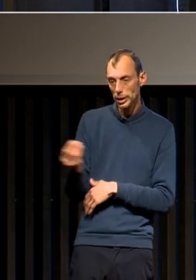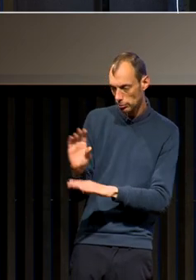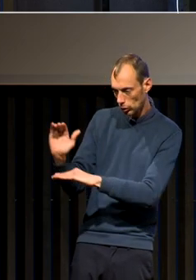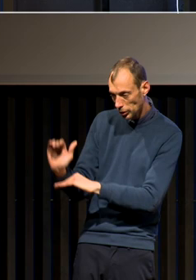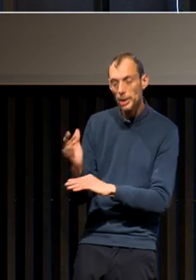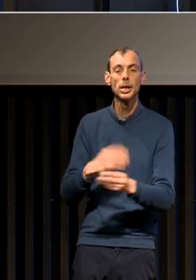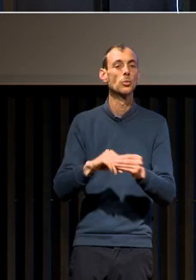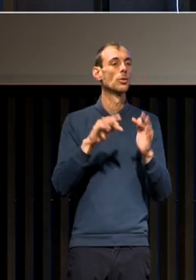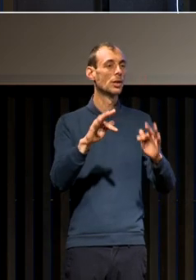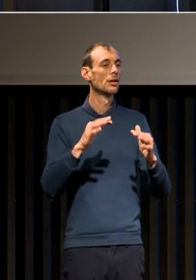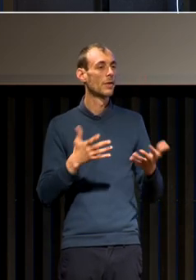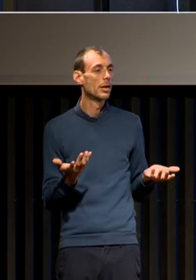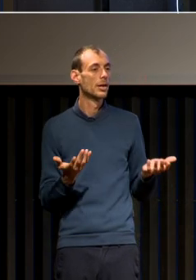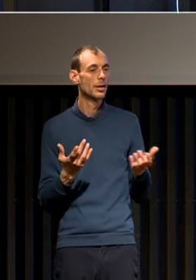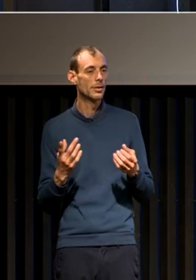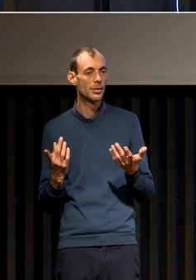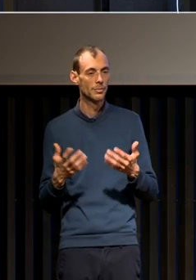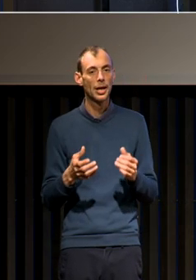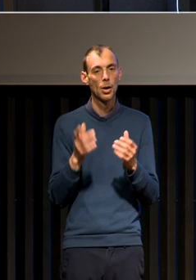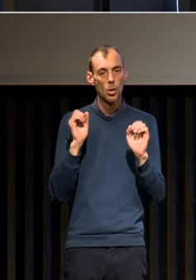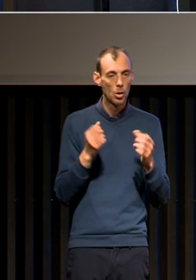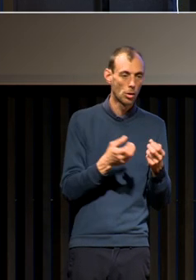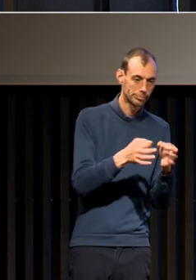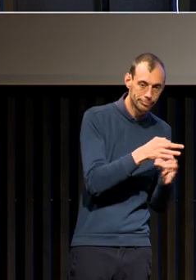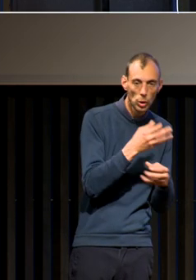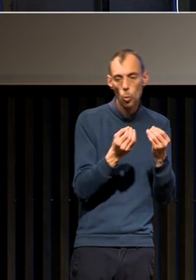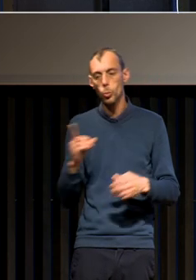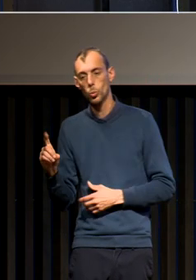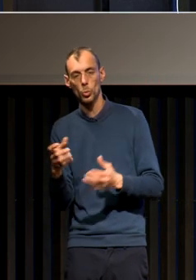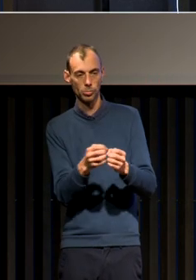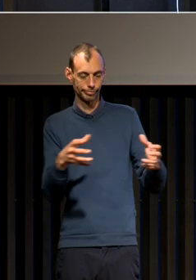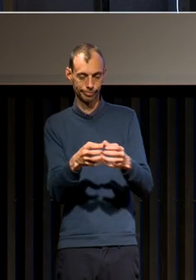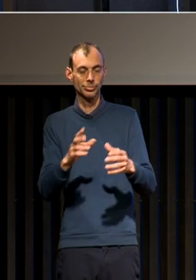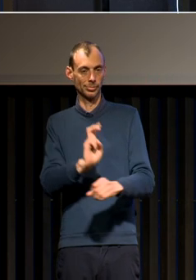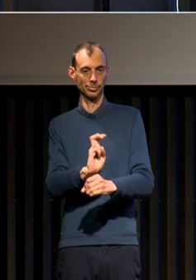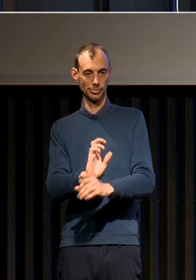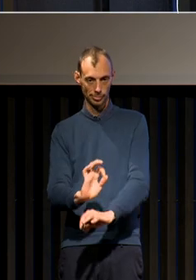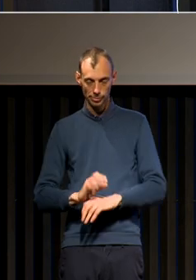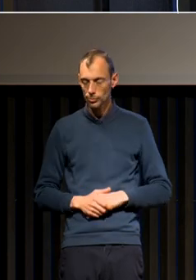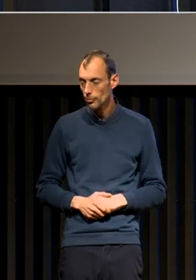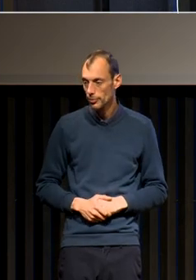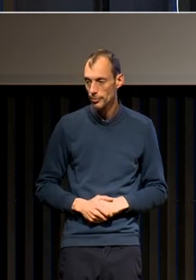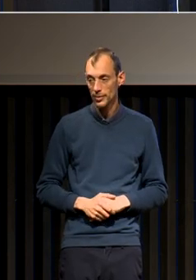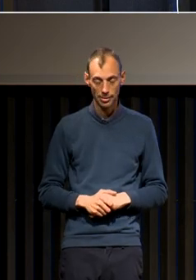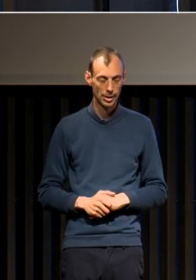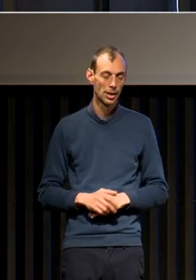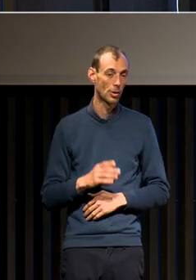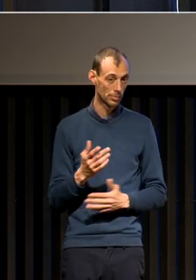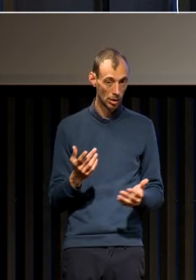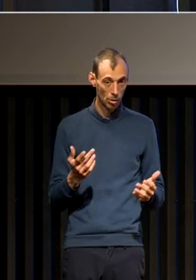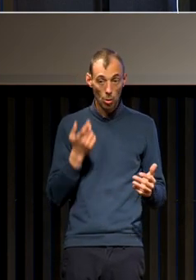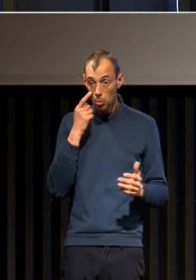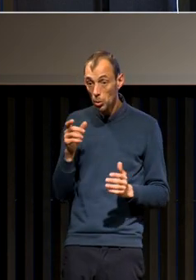de mon exposé nous touche aussi de plein fouet. Alors, quels sont les critères d'acceptabilité des tiers donneurs ? Eh bien, il